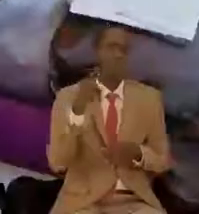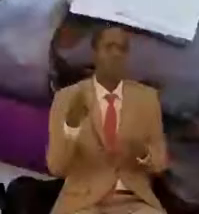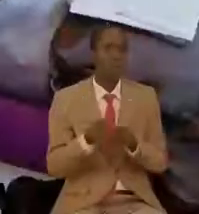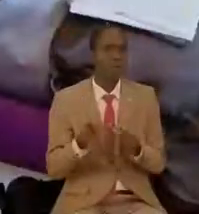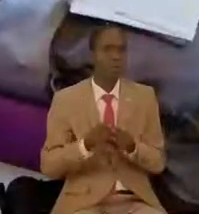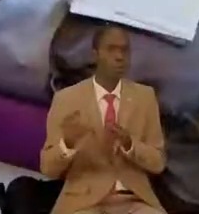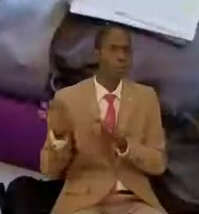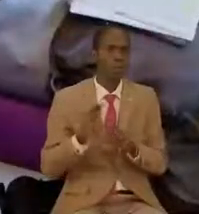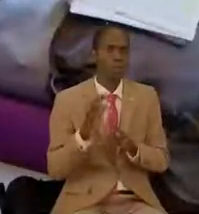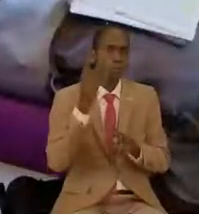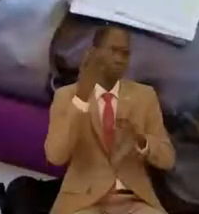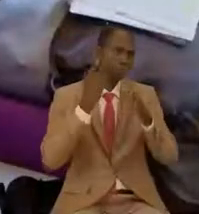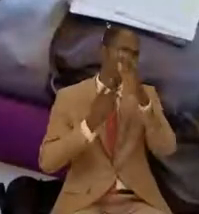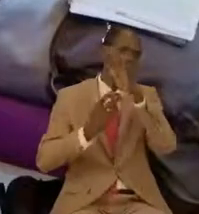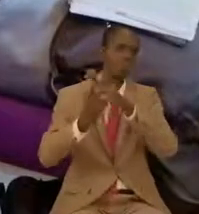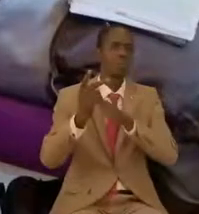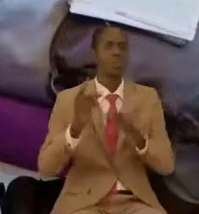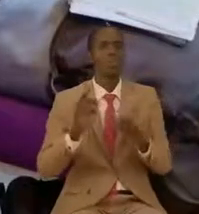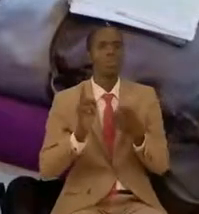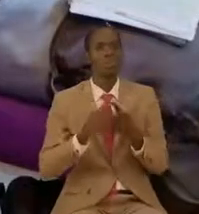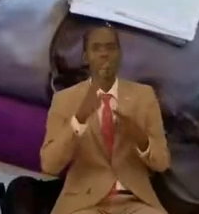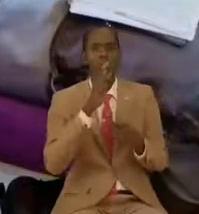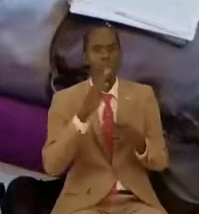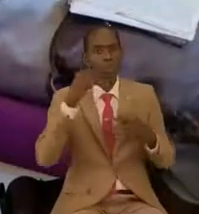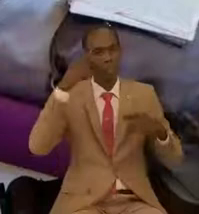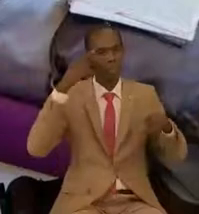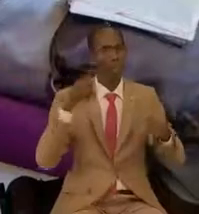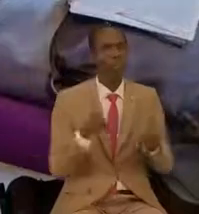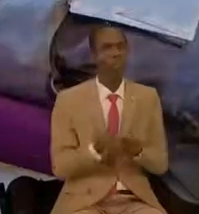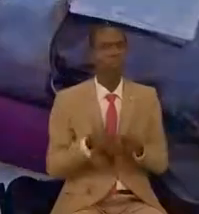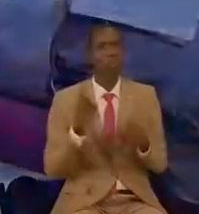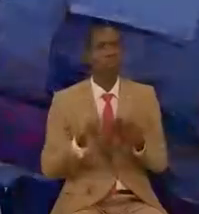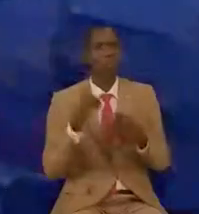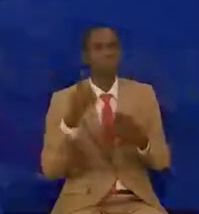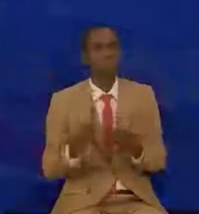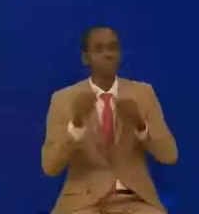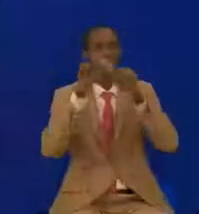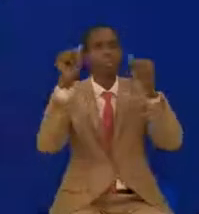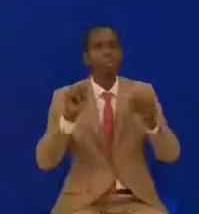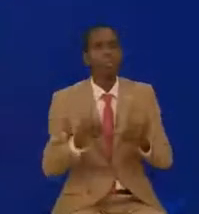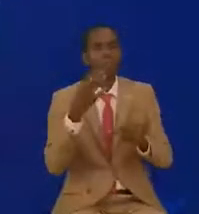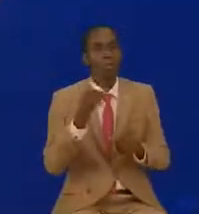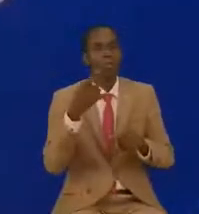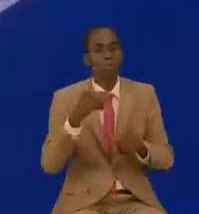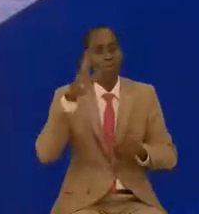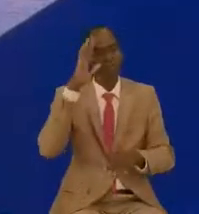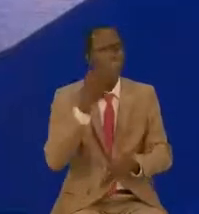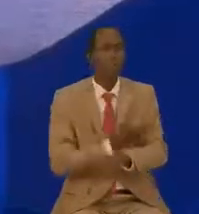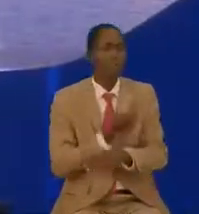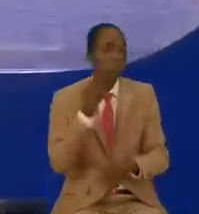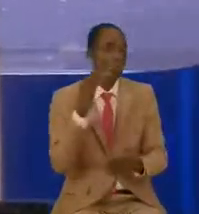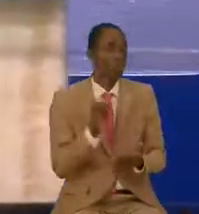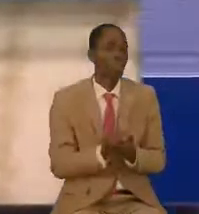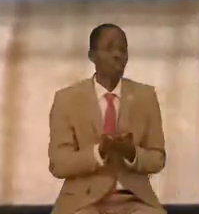Romains chapitre 8, 29. Car ceux qu'il a connus d'avance, il les a aussi prédestinés à être semblables à l'image de son Fils. Vous